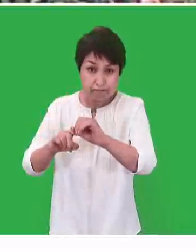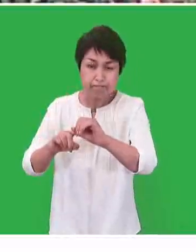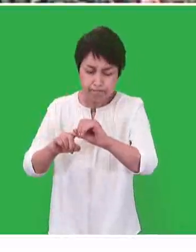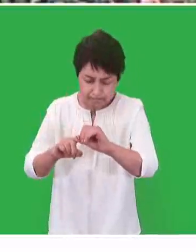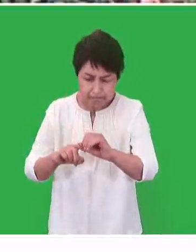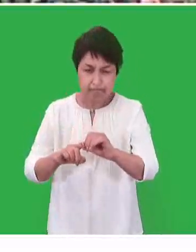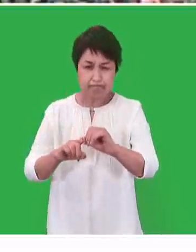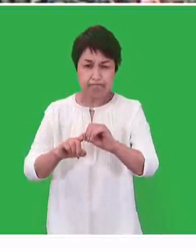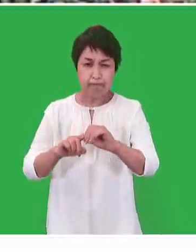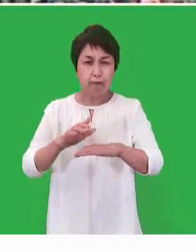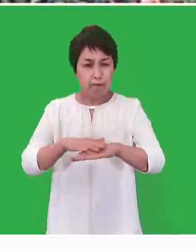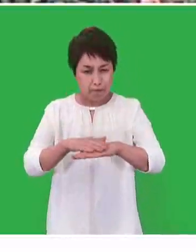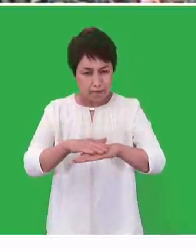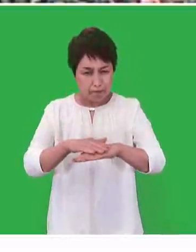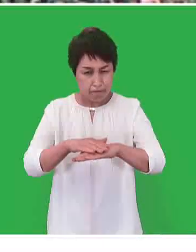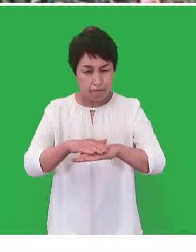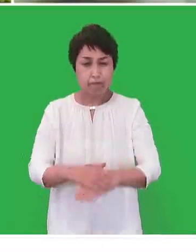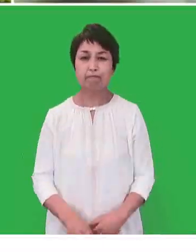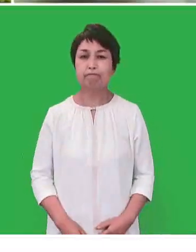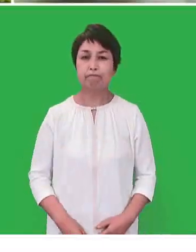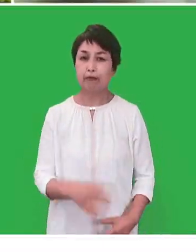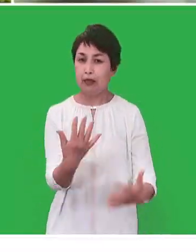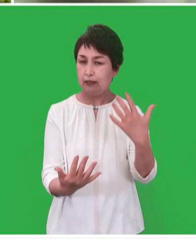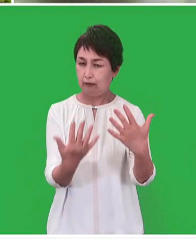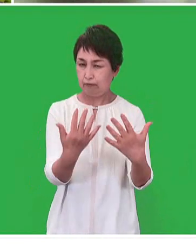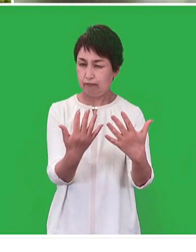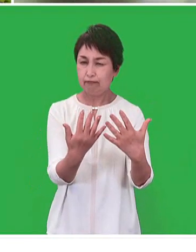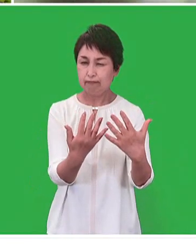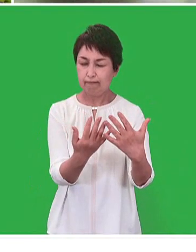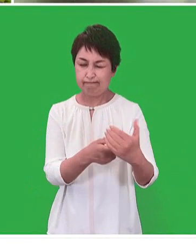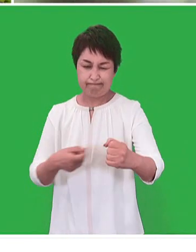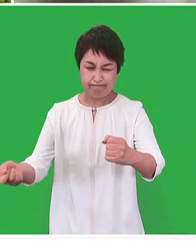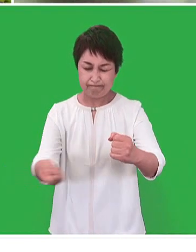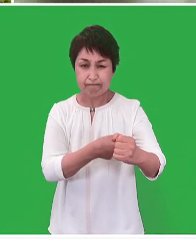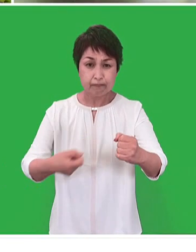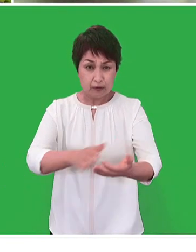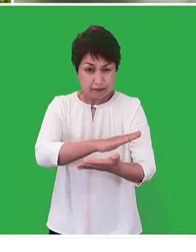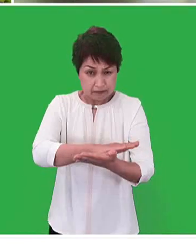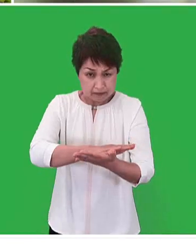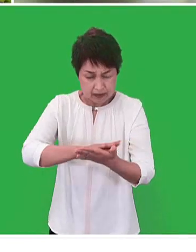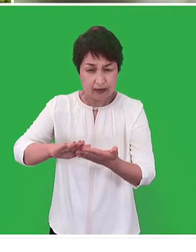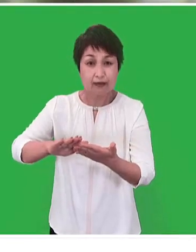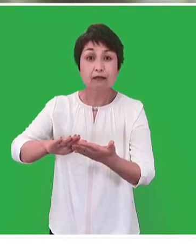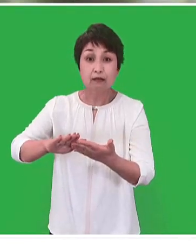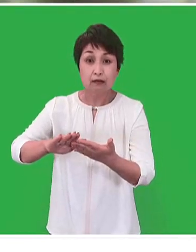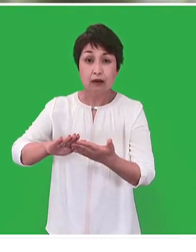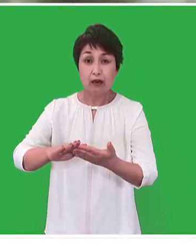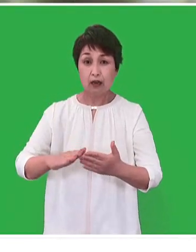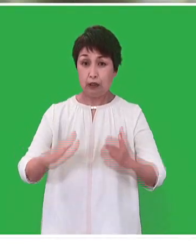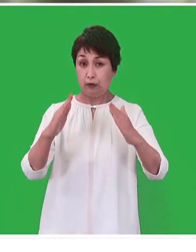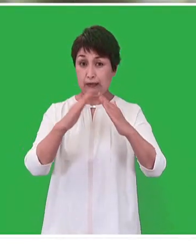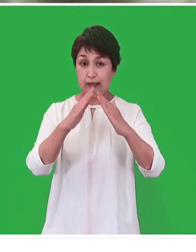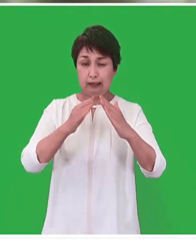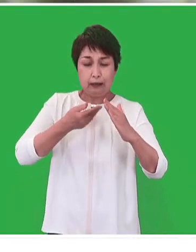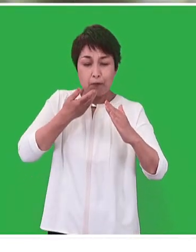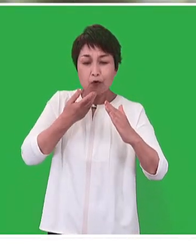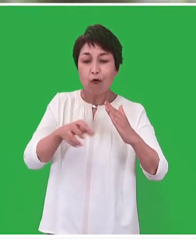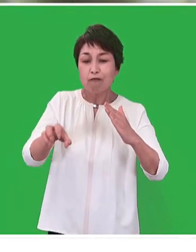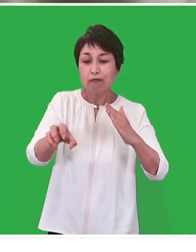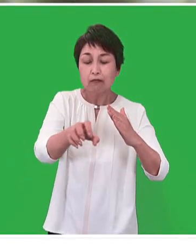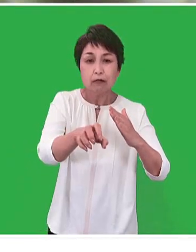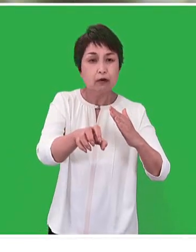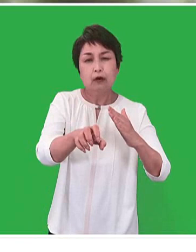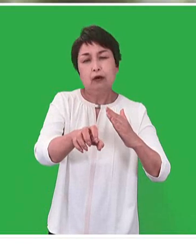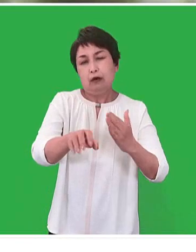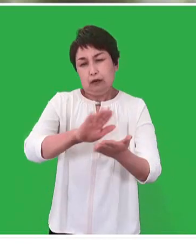ないことが重要です。やぶを刈り払い見通しを良くする、庭先の熊の好物